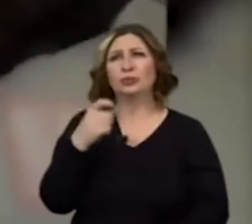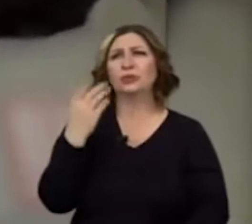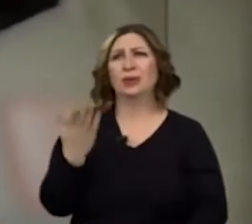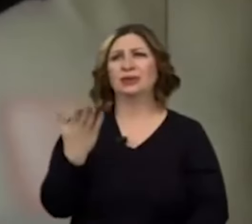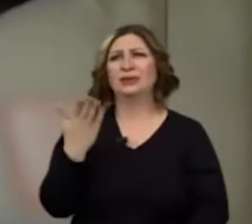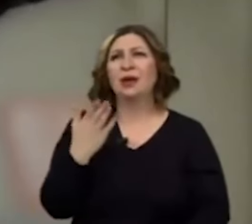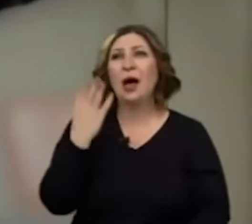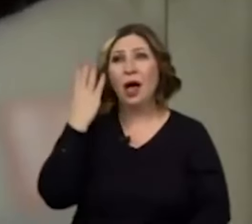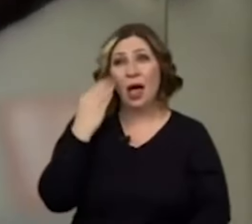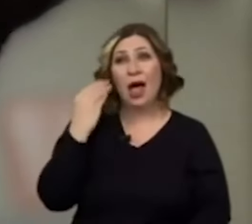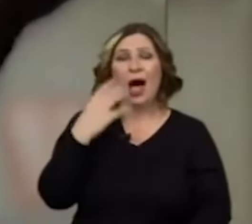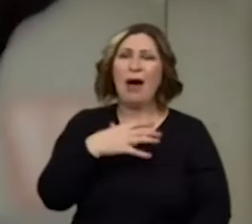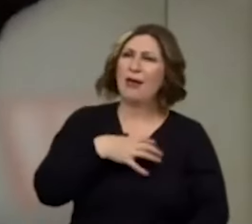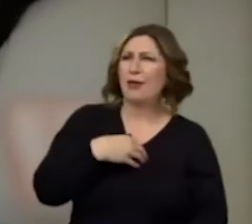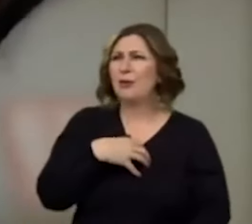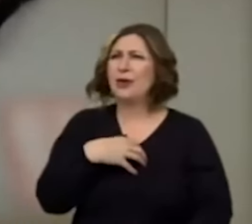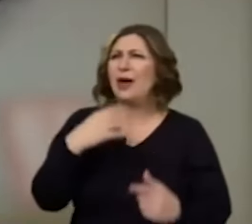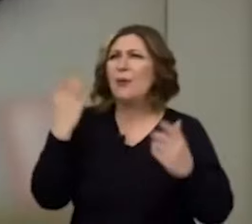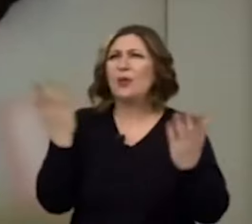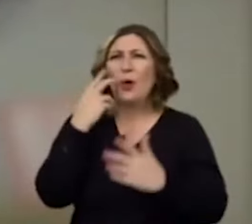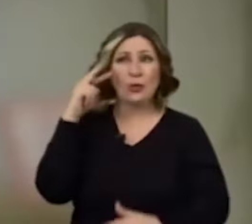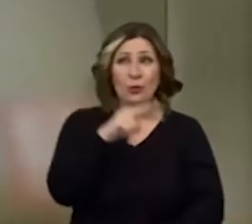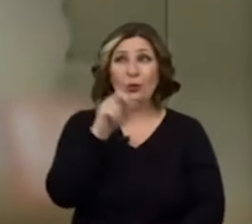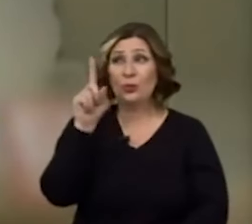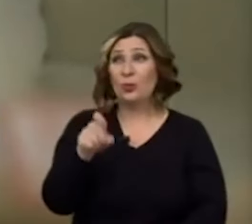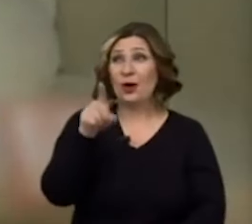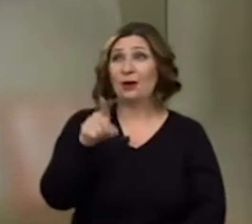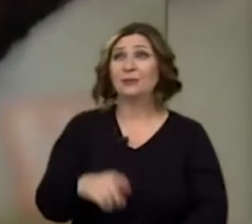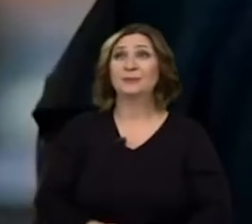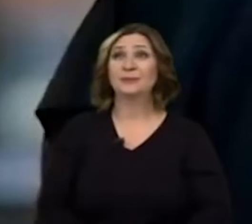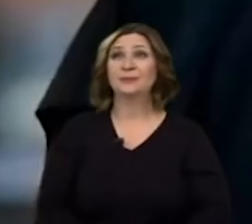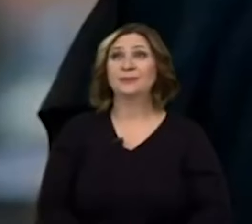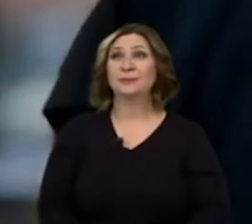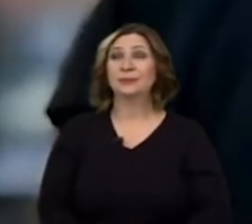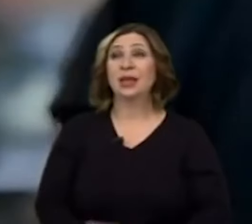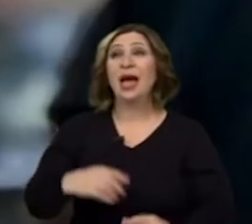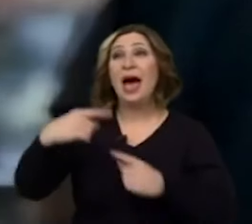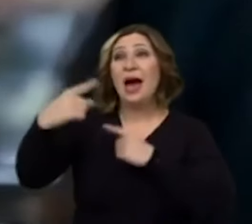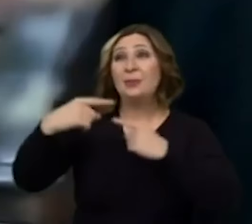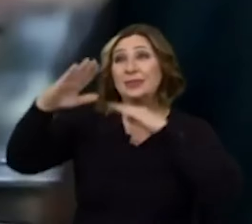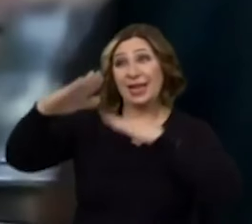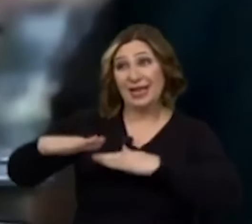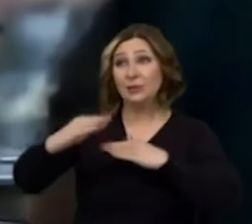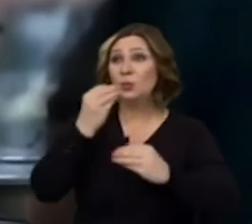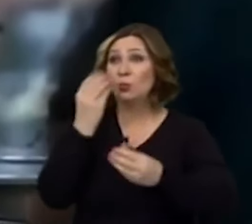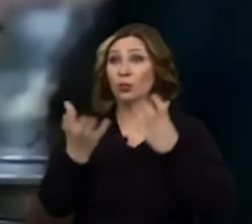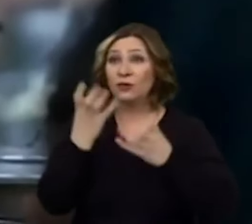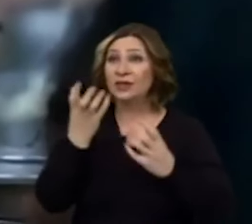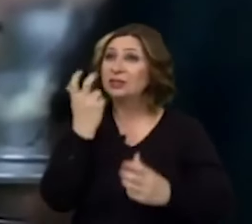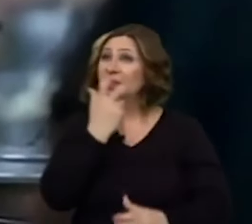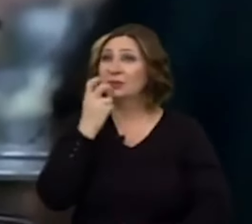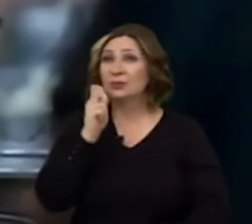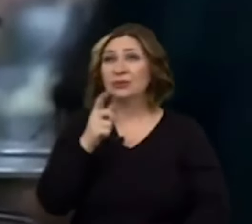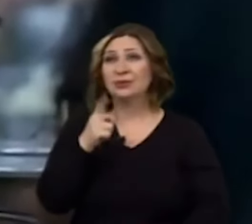buldun, pes anlayayı, konuyayı gördün ya. Aramızda Kalsın da mutfakta şarkı